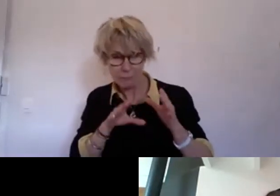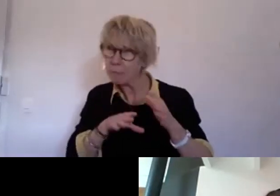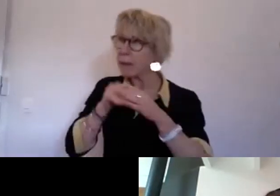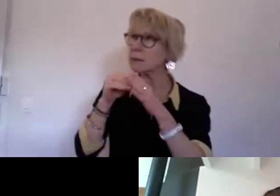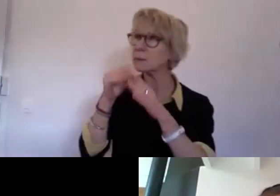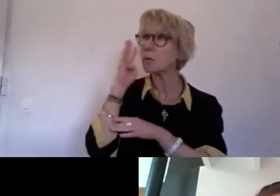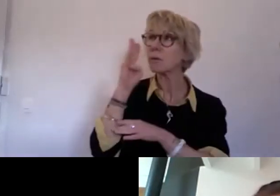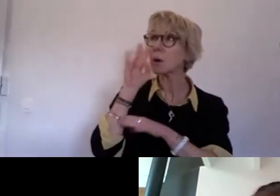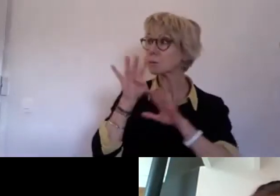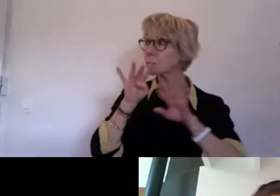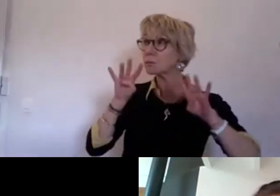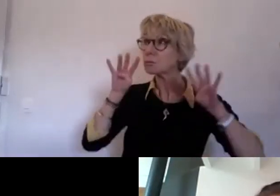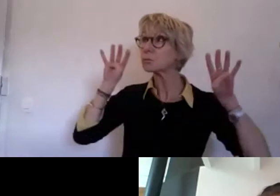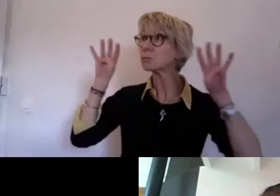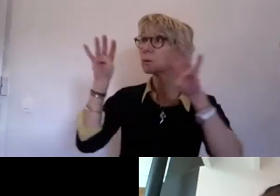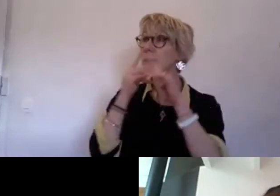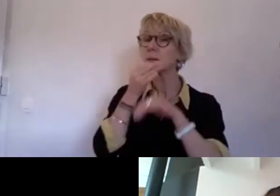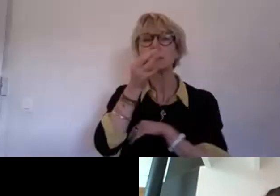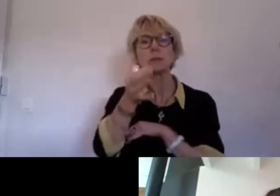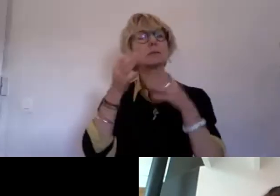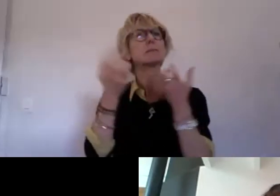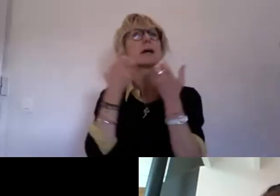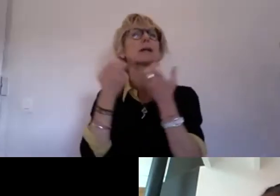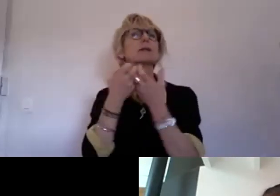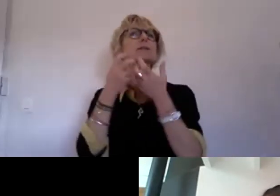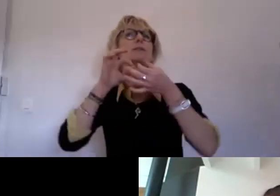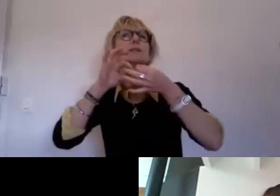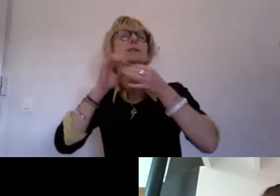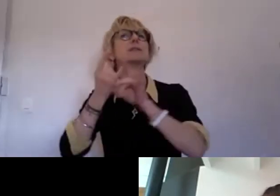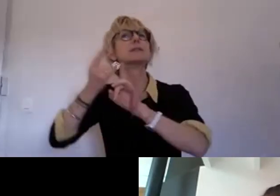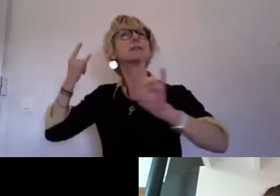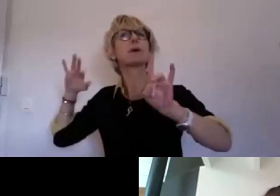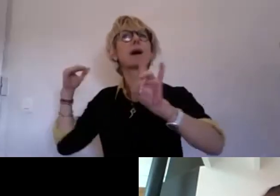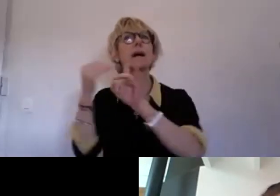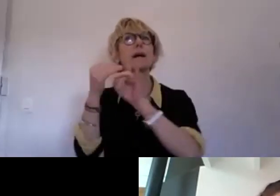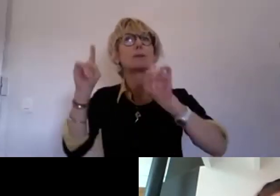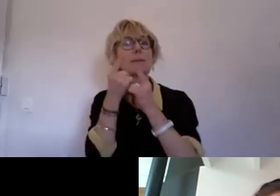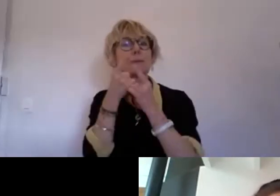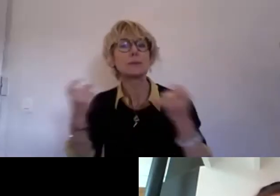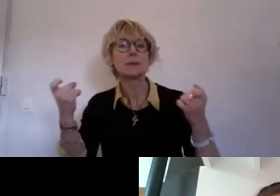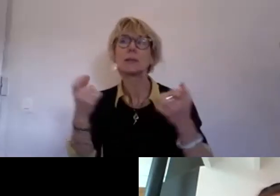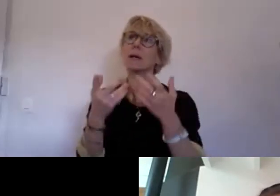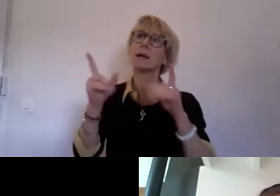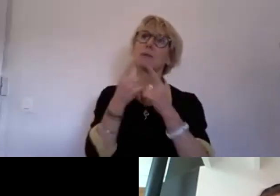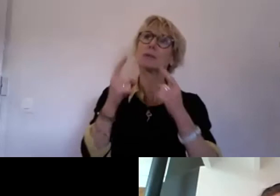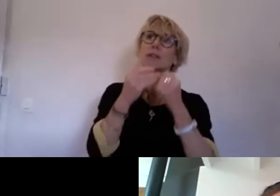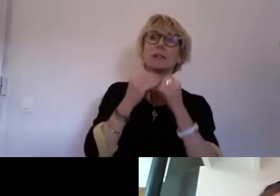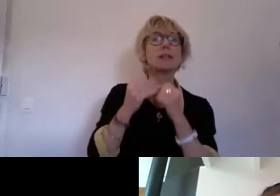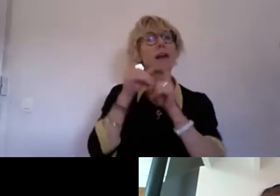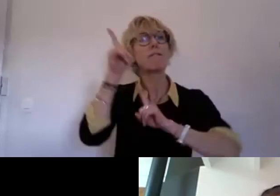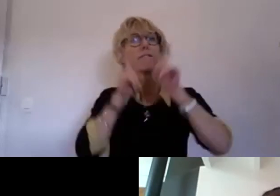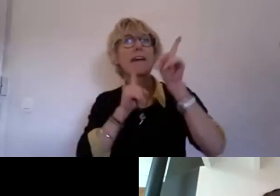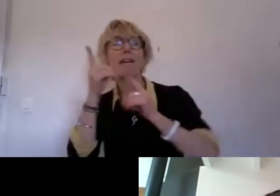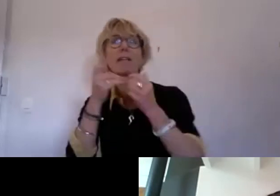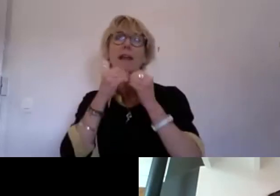conférences autour de l'histoire de la musique, la fête, dernièrement l'art du vin, mais également à